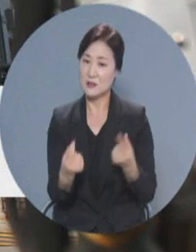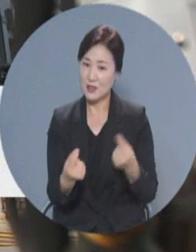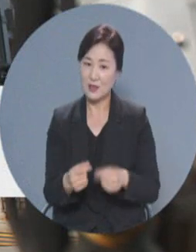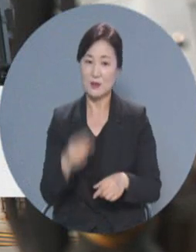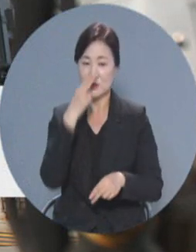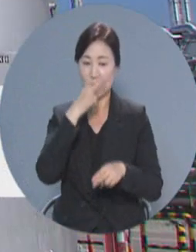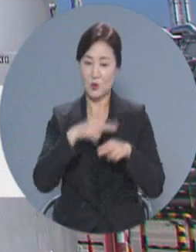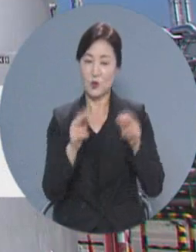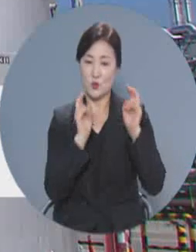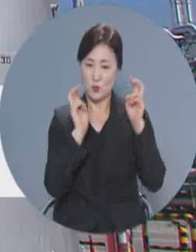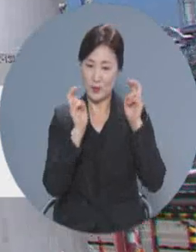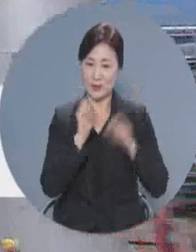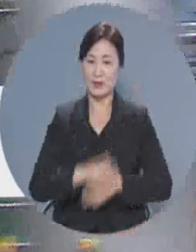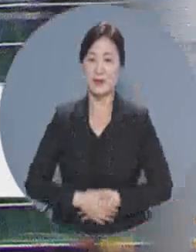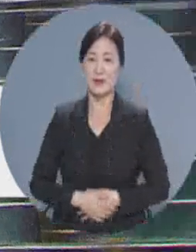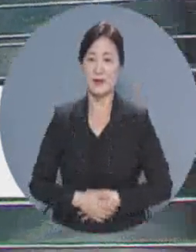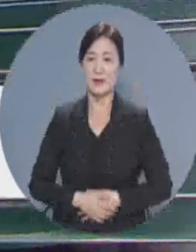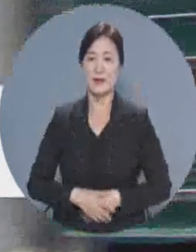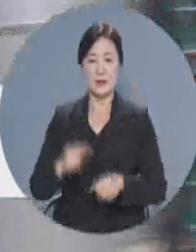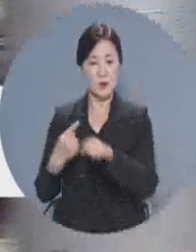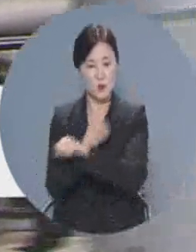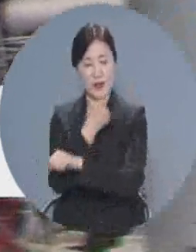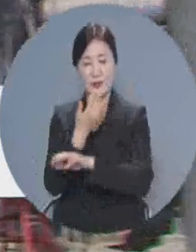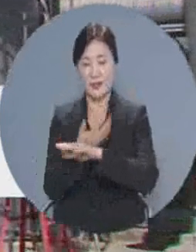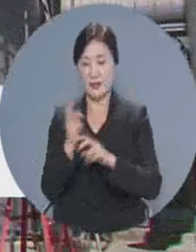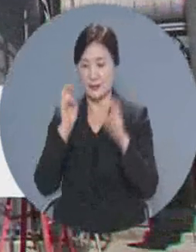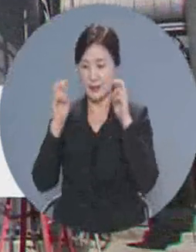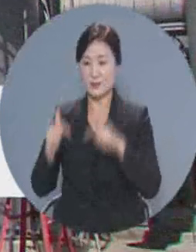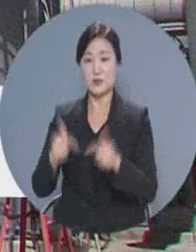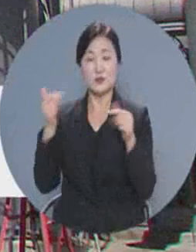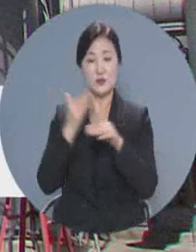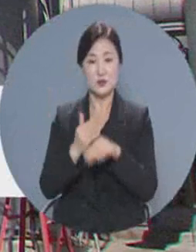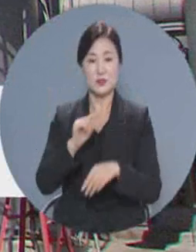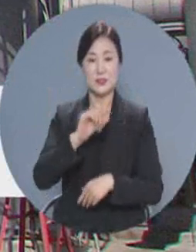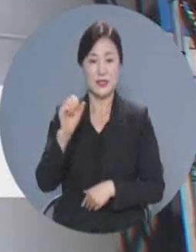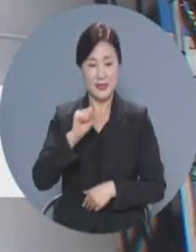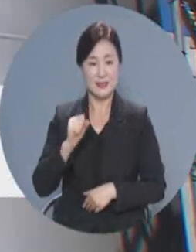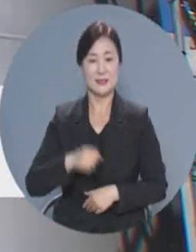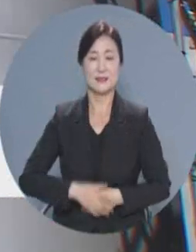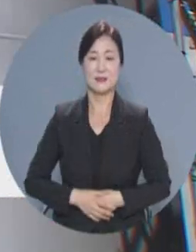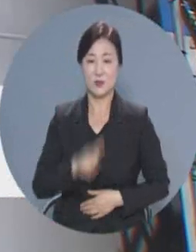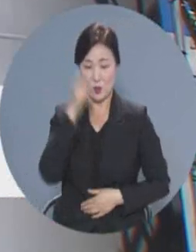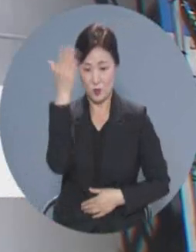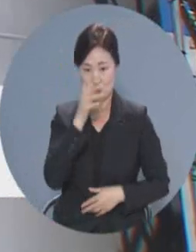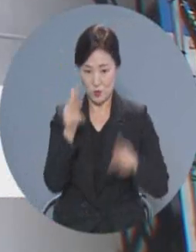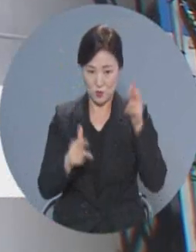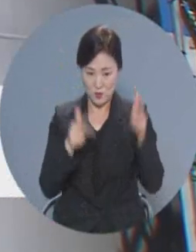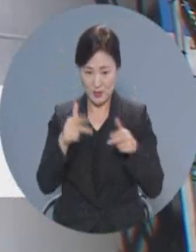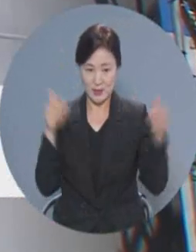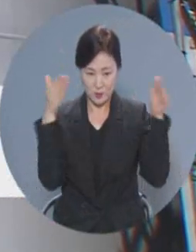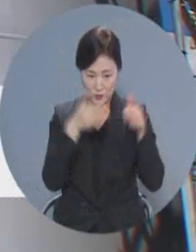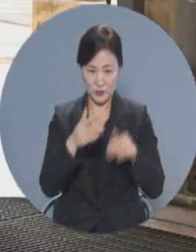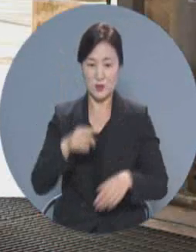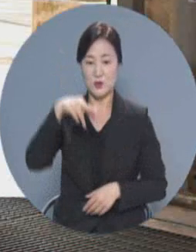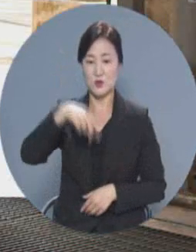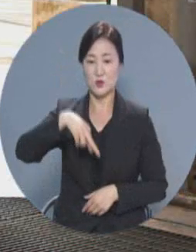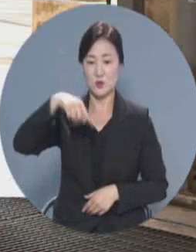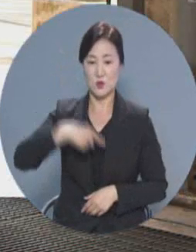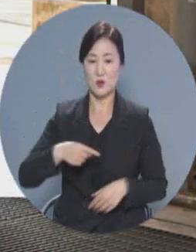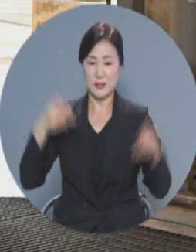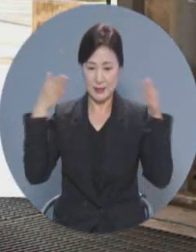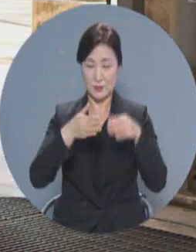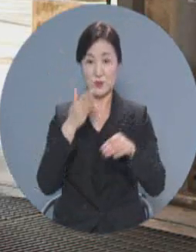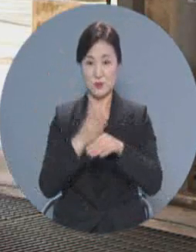정유업계의 비석유 사업 비중이 늘고 있는 가운데 GS칼텍스는 여수공장을 중심으로 수소산업에 집중하고 있습니다.